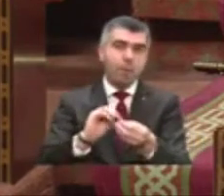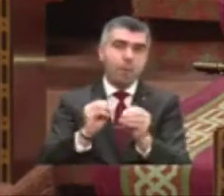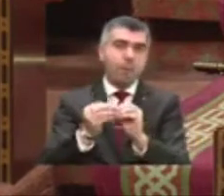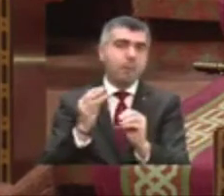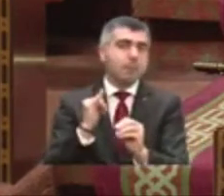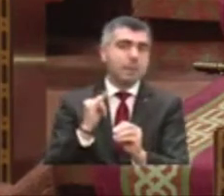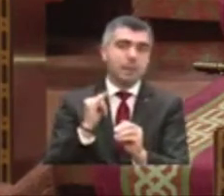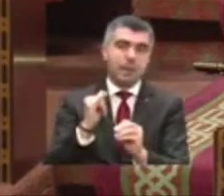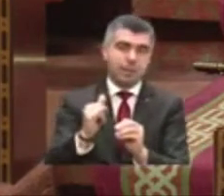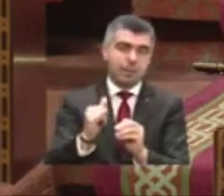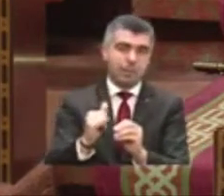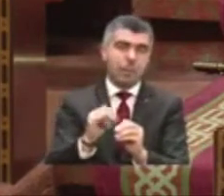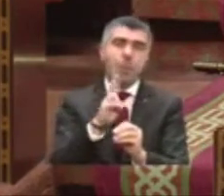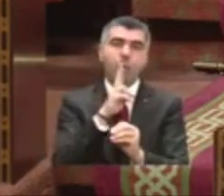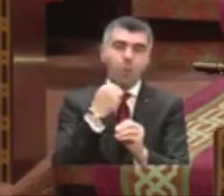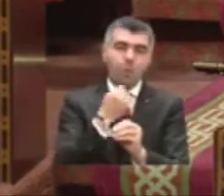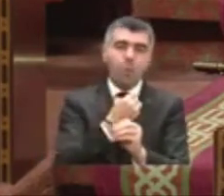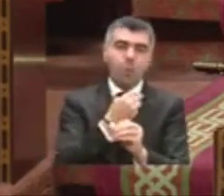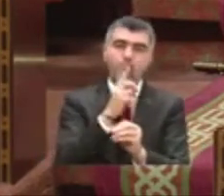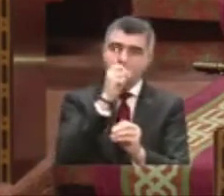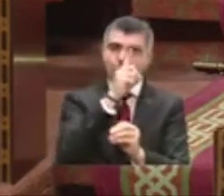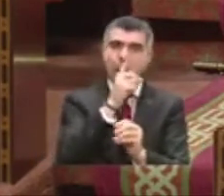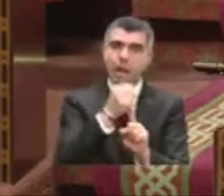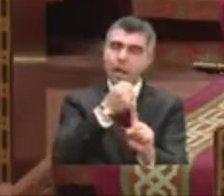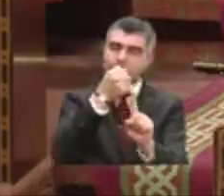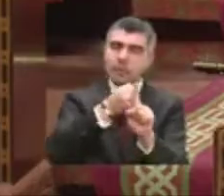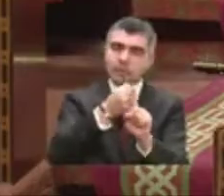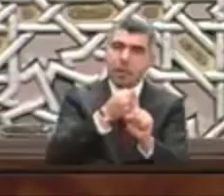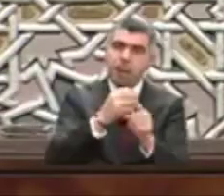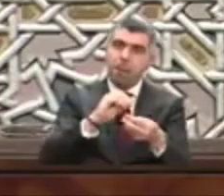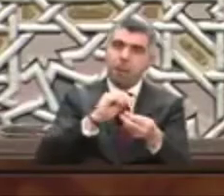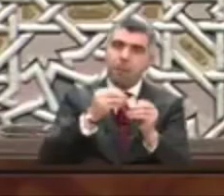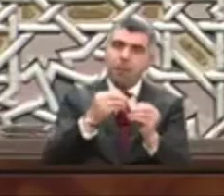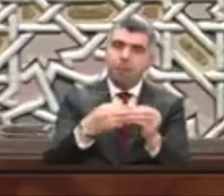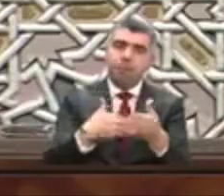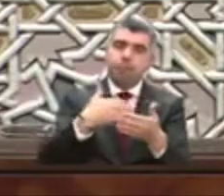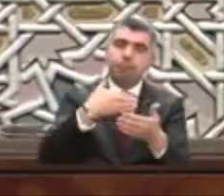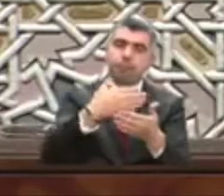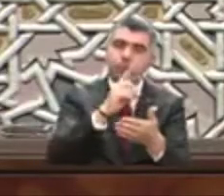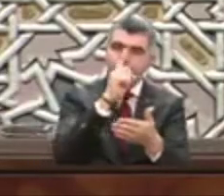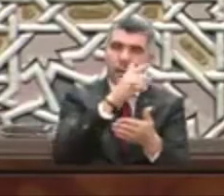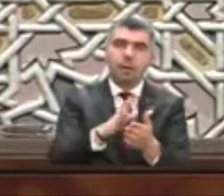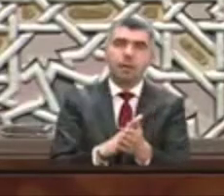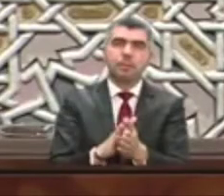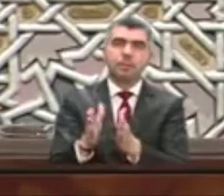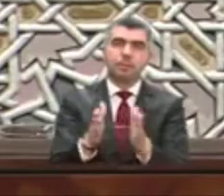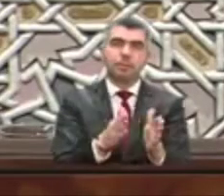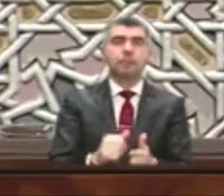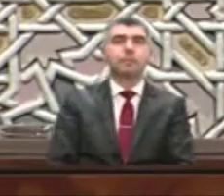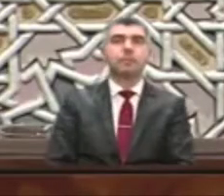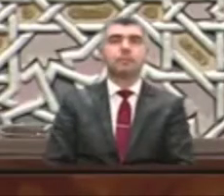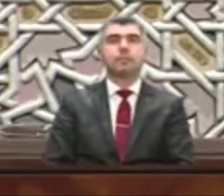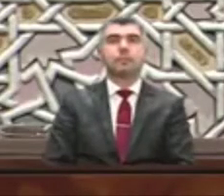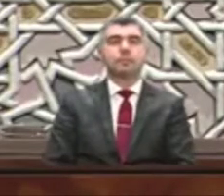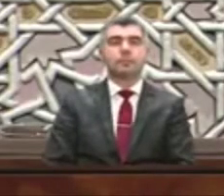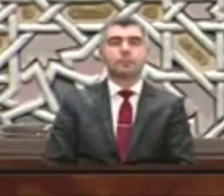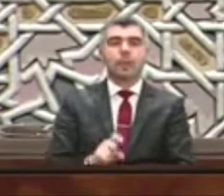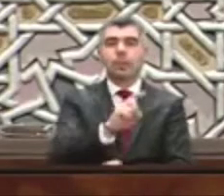الصعيد الحكومي فنشتغل على تجاوز هذا الإشكال. وشكرا. شكرا سيد الوزير المحترم. سيد نائب